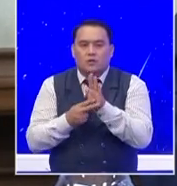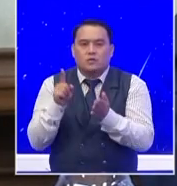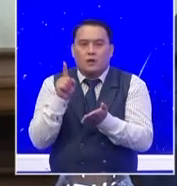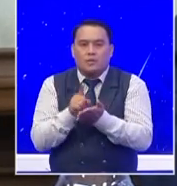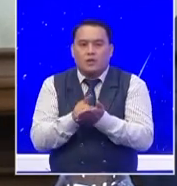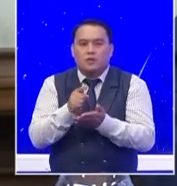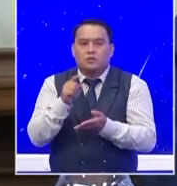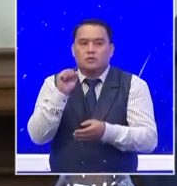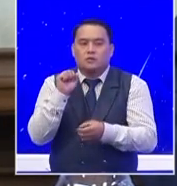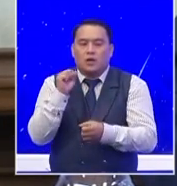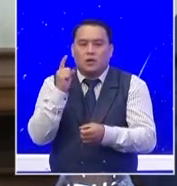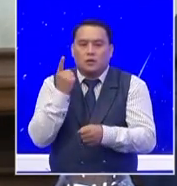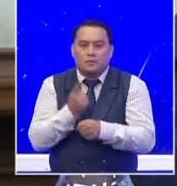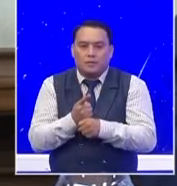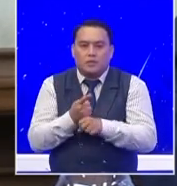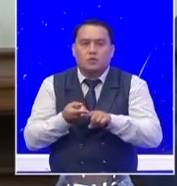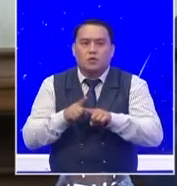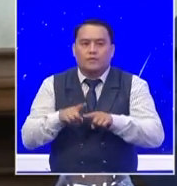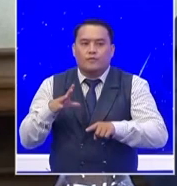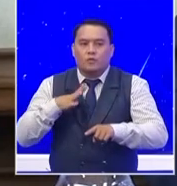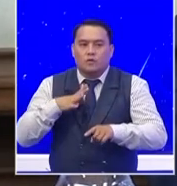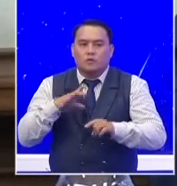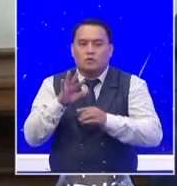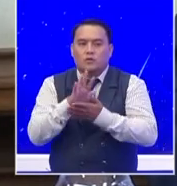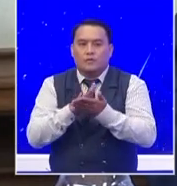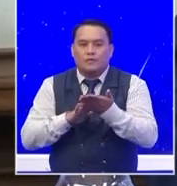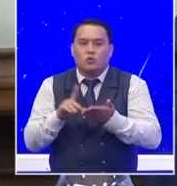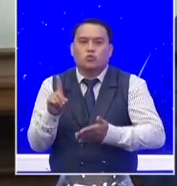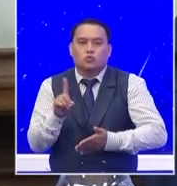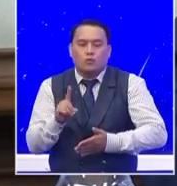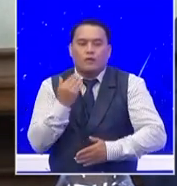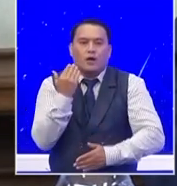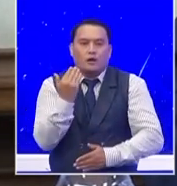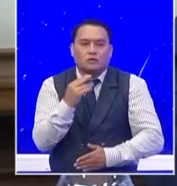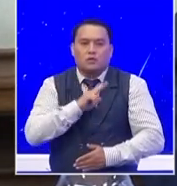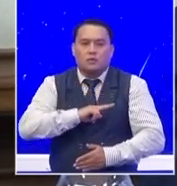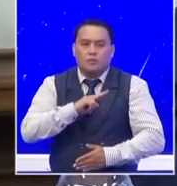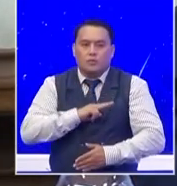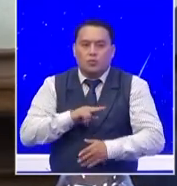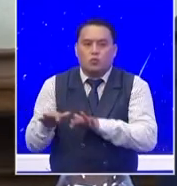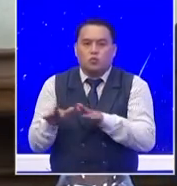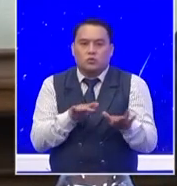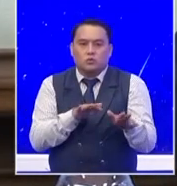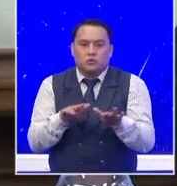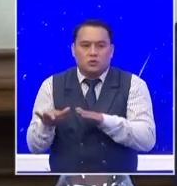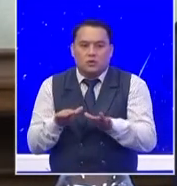на сегодняшний день взяли кредиты. За счет этого семьи кормят, живут, слушай,